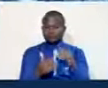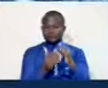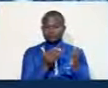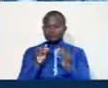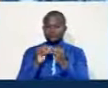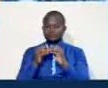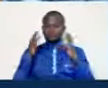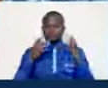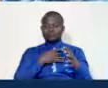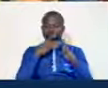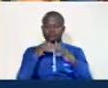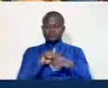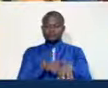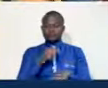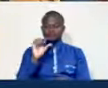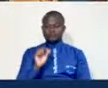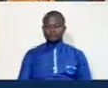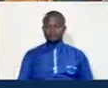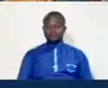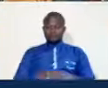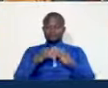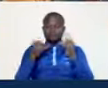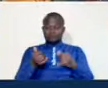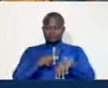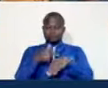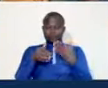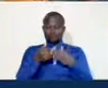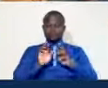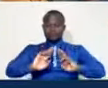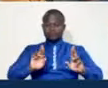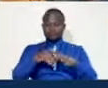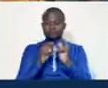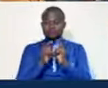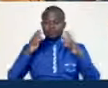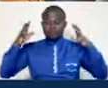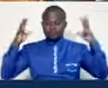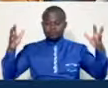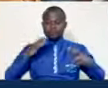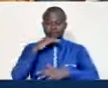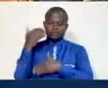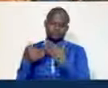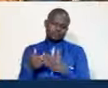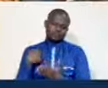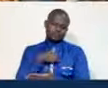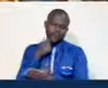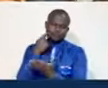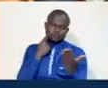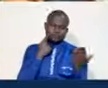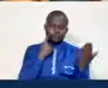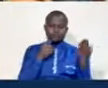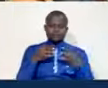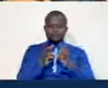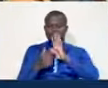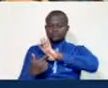munini w'abashyitsi mu gihe gito. Muri iki gihe rero tunitegura inama nini mu gihugu cyacu, ni n'uburyo bwo